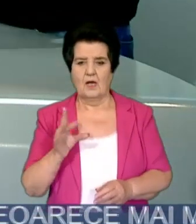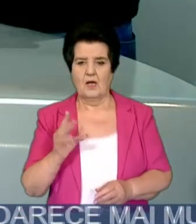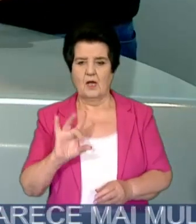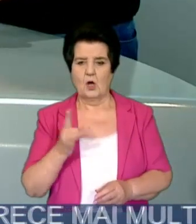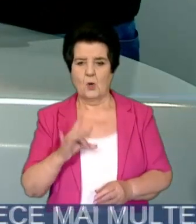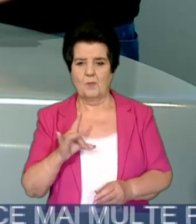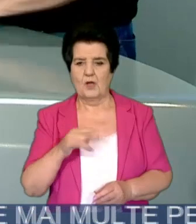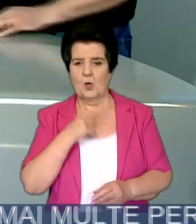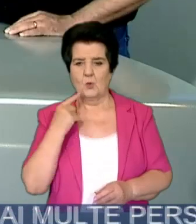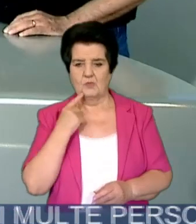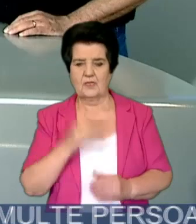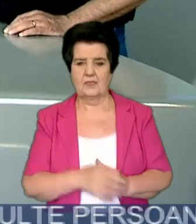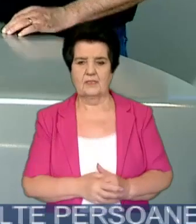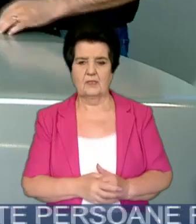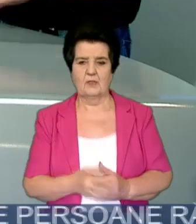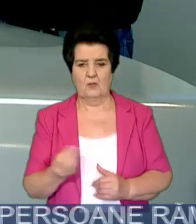blocarea,